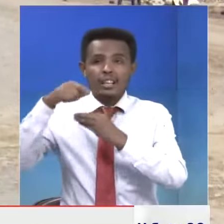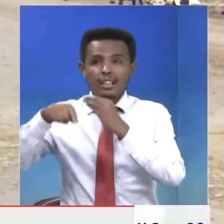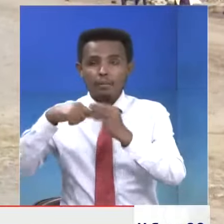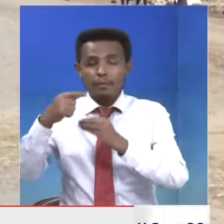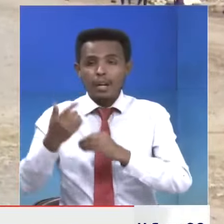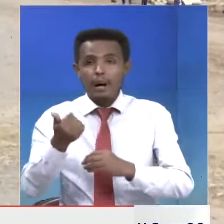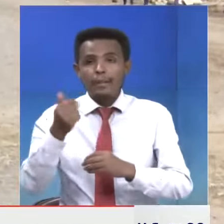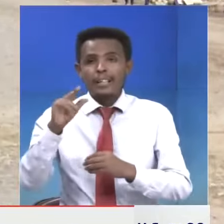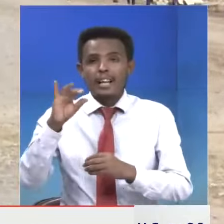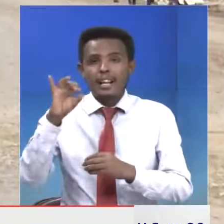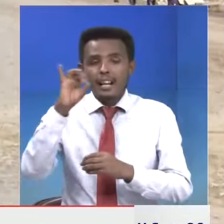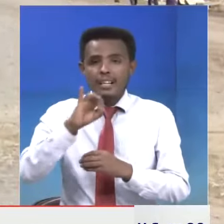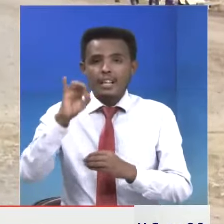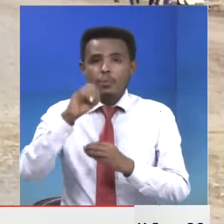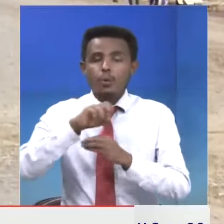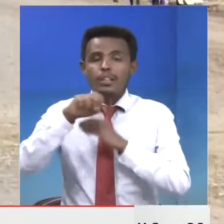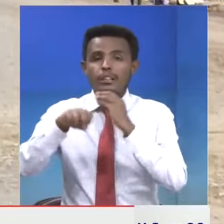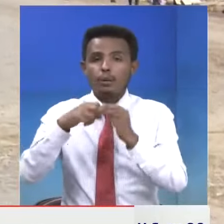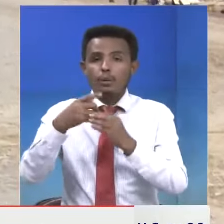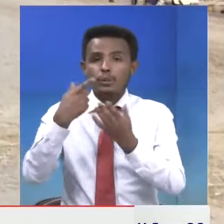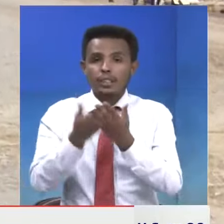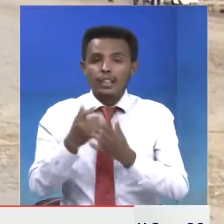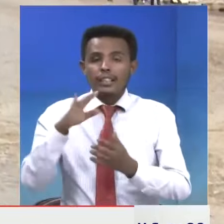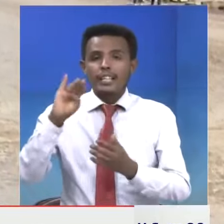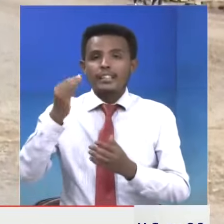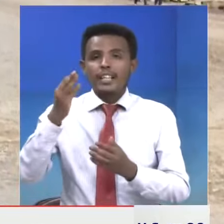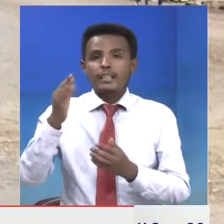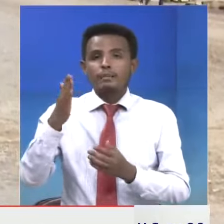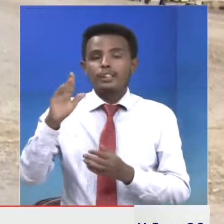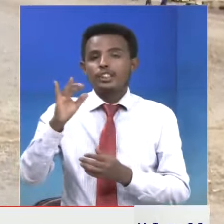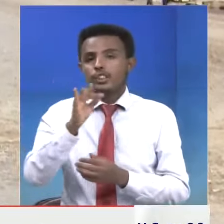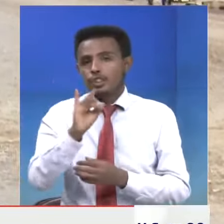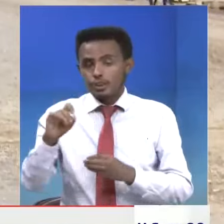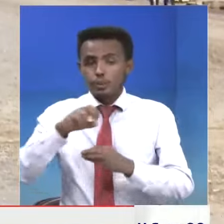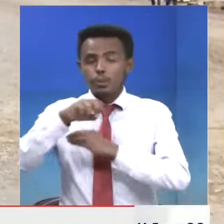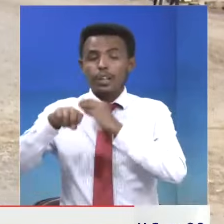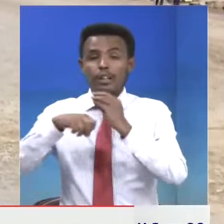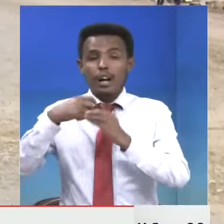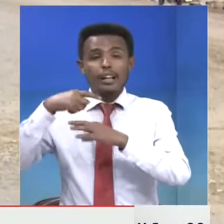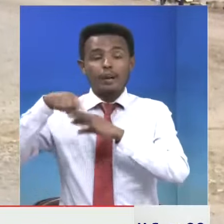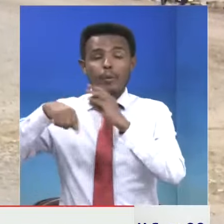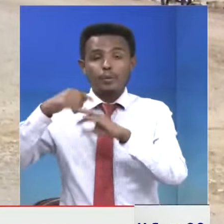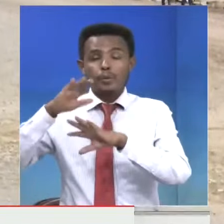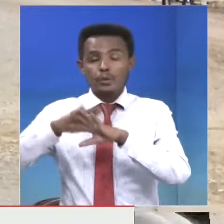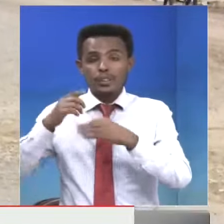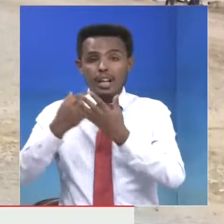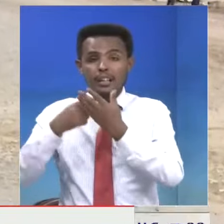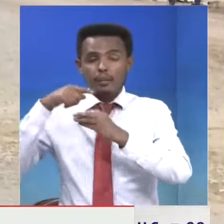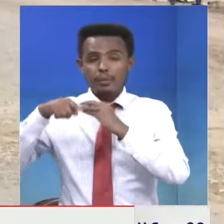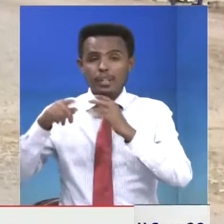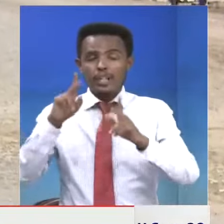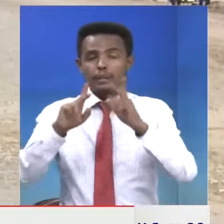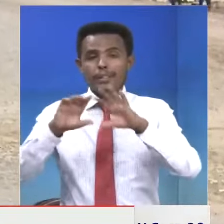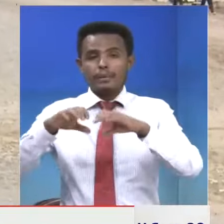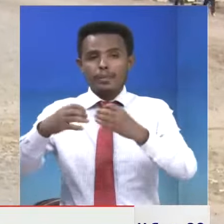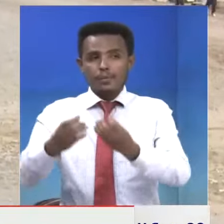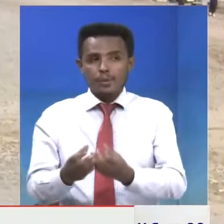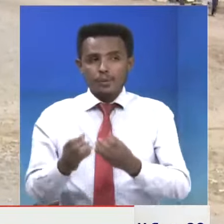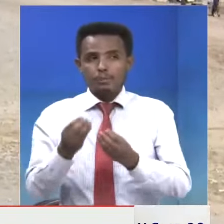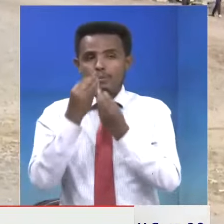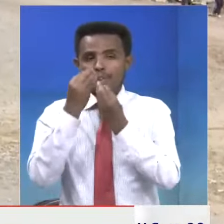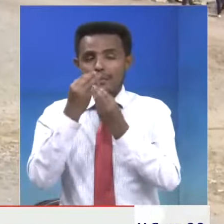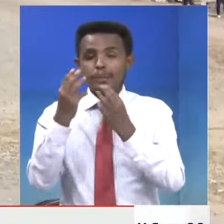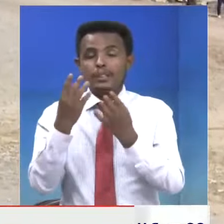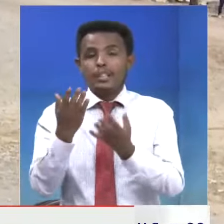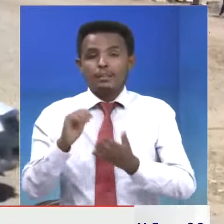አበርግሌ የመሳሰሉ ወረዳዎች፣ እንደ ጻግብጄ የመሳሰሉ ወረዳዎች እነዚህ ሙሉ በሙሉ ከጠላት ነጻ ስላልወጡ እዚህ አካባቢ ያሉትን የህብረተሰብ ክፍሎች በምግብ ለመታደግ